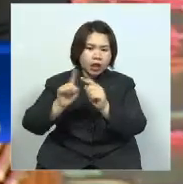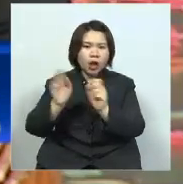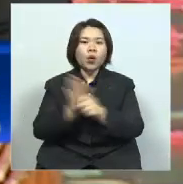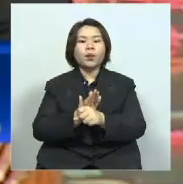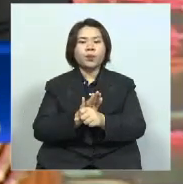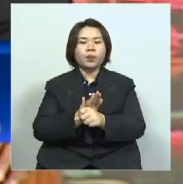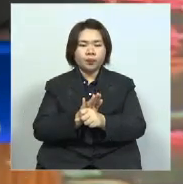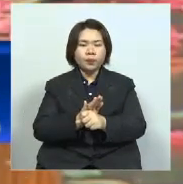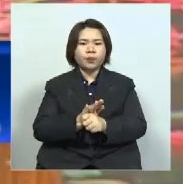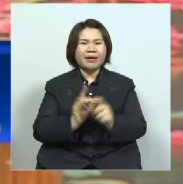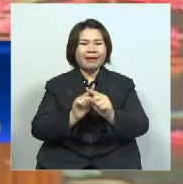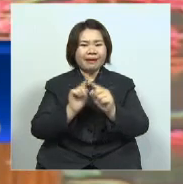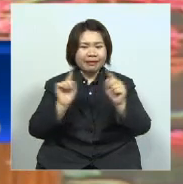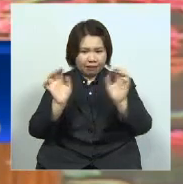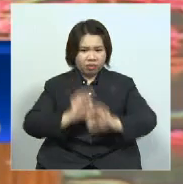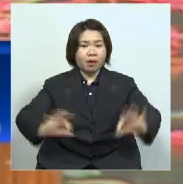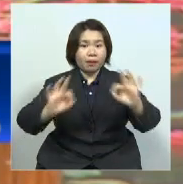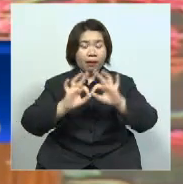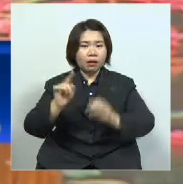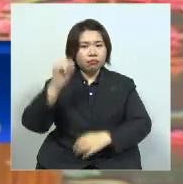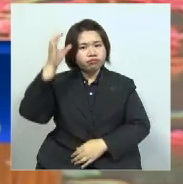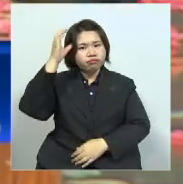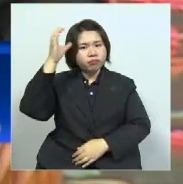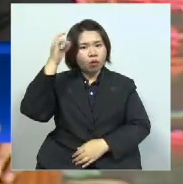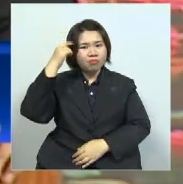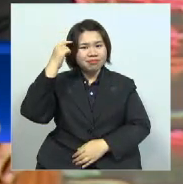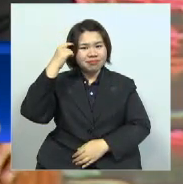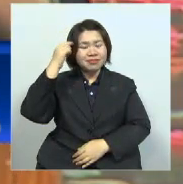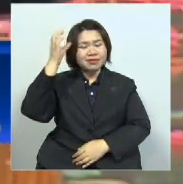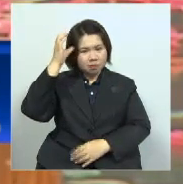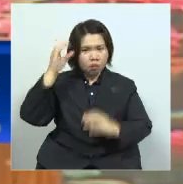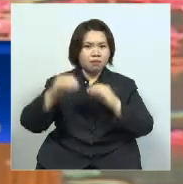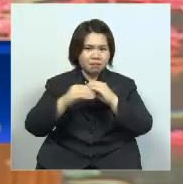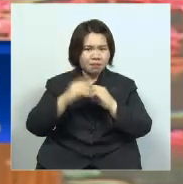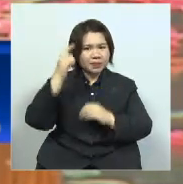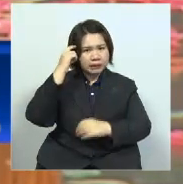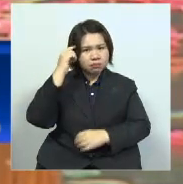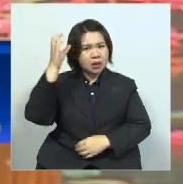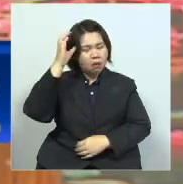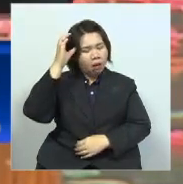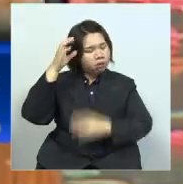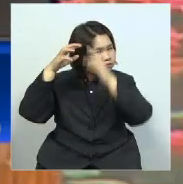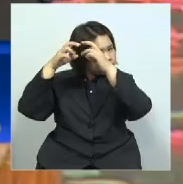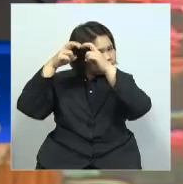บแต่สิ่งที่สำคัญที่สุดเราต้องเพิ่มพูนสติปัญญาถ้าหมอของเรามีไว้คิด